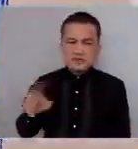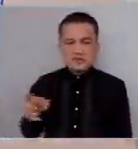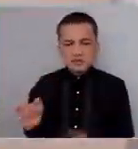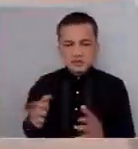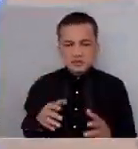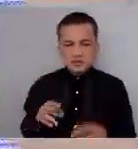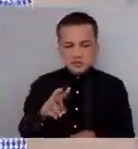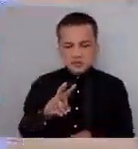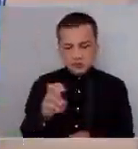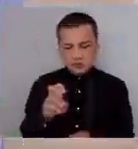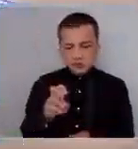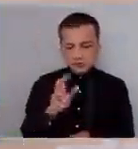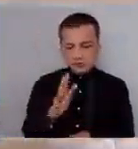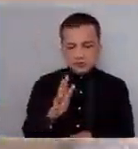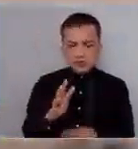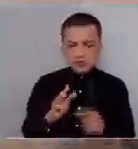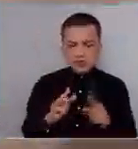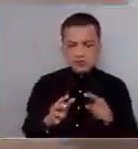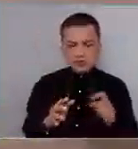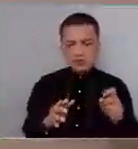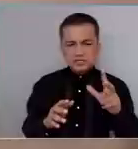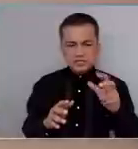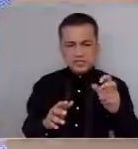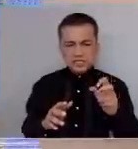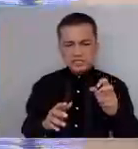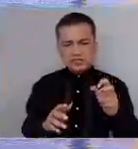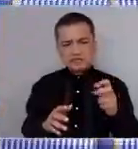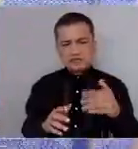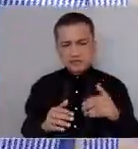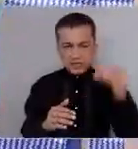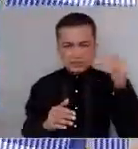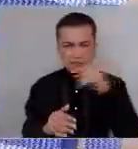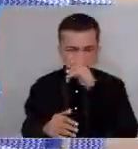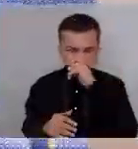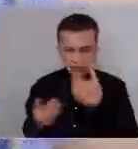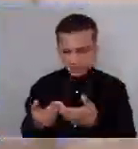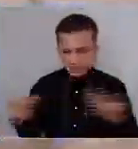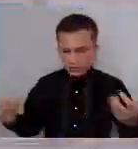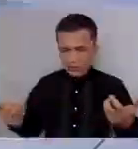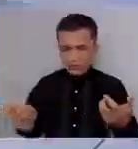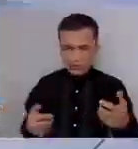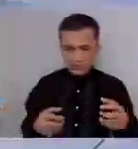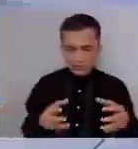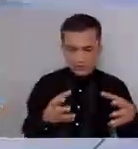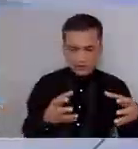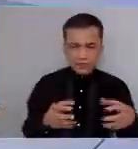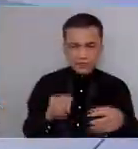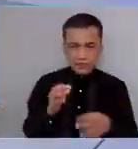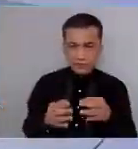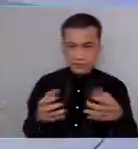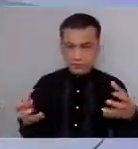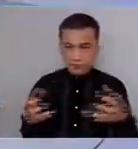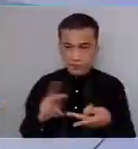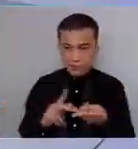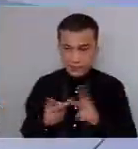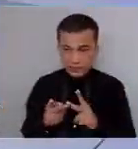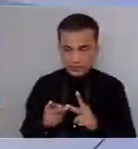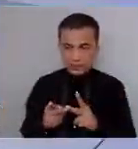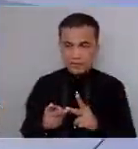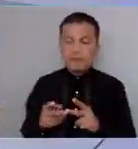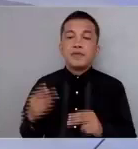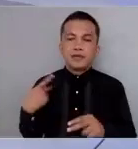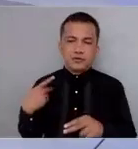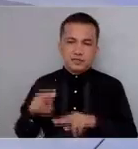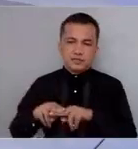280 to 350. Ah, magkahiwala yung presyo. Magkahiwala. So kapag set siya, minsan may discount na siya. Pero okay,